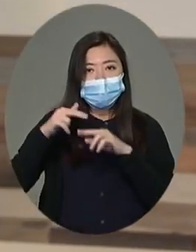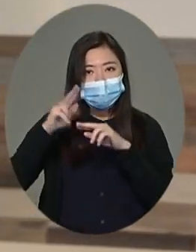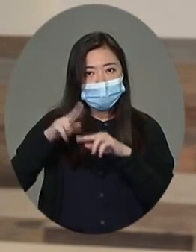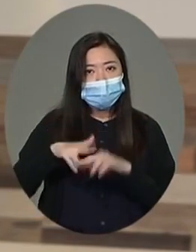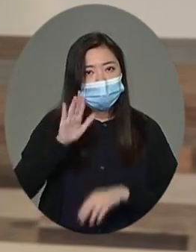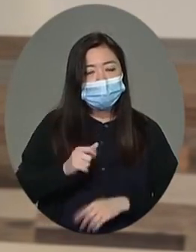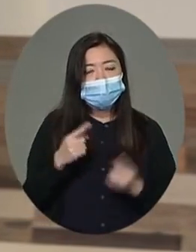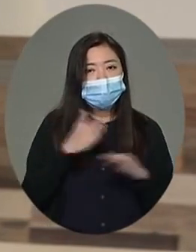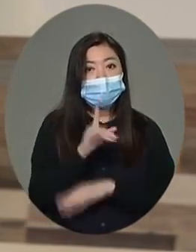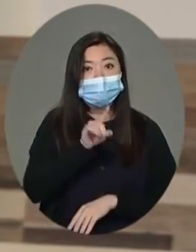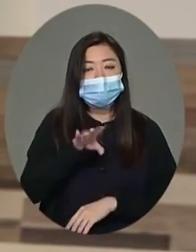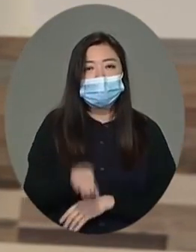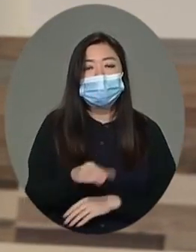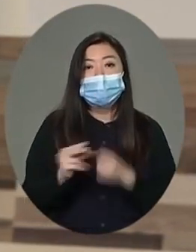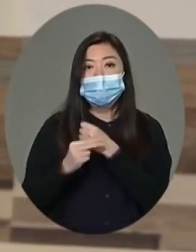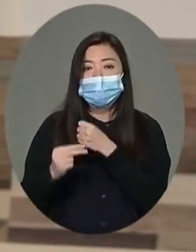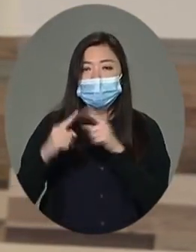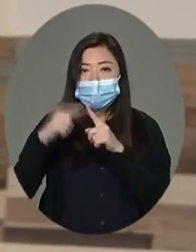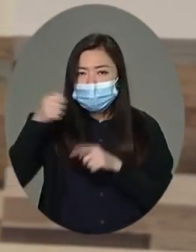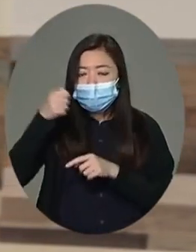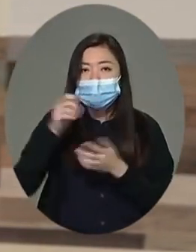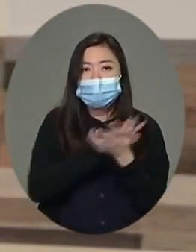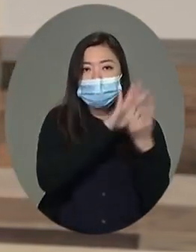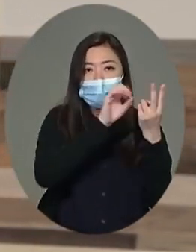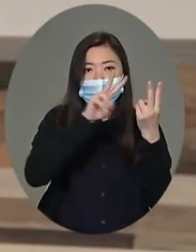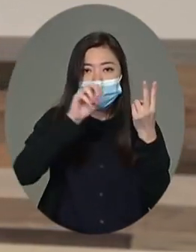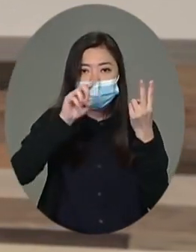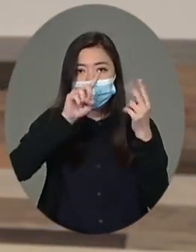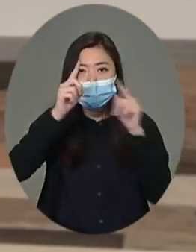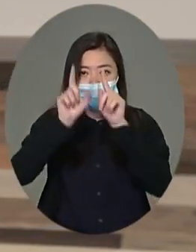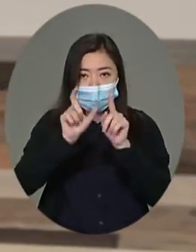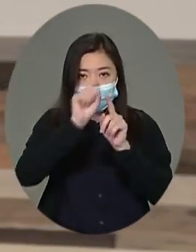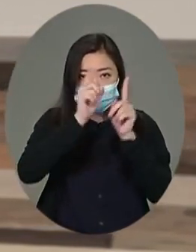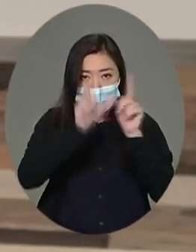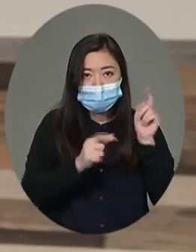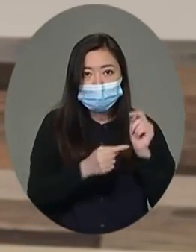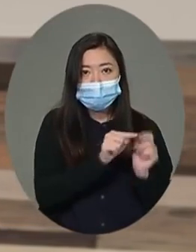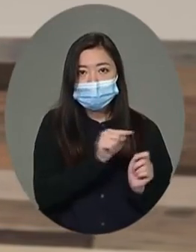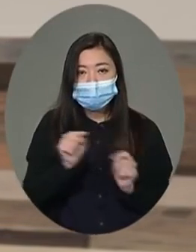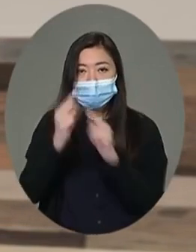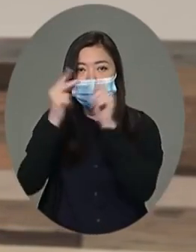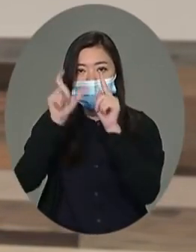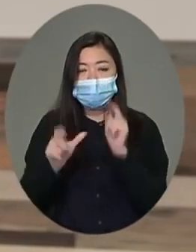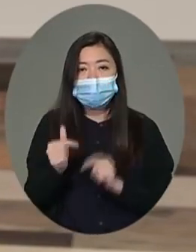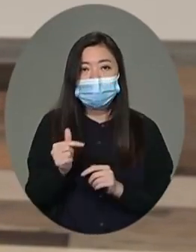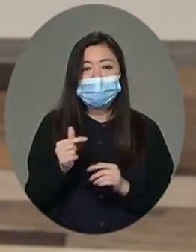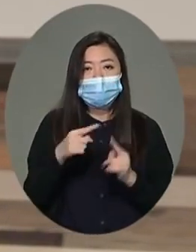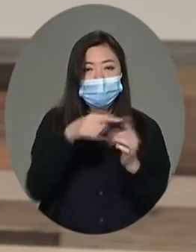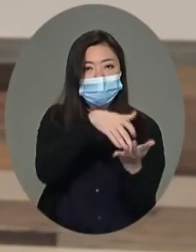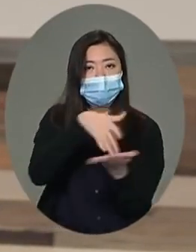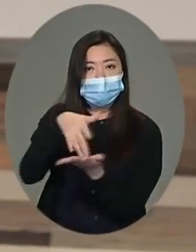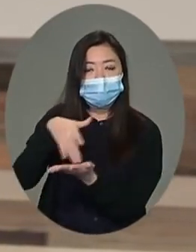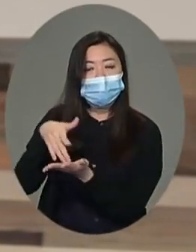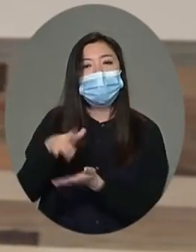14亿。第7次的人口普查是由2020年11月1日到12月10日进行入户登